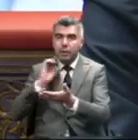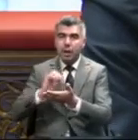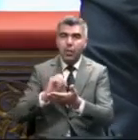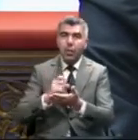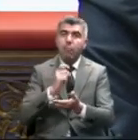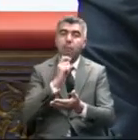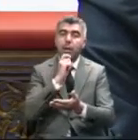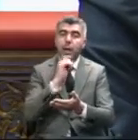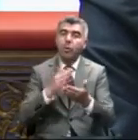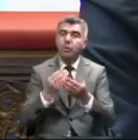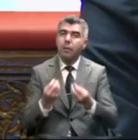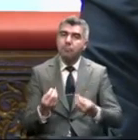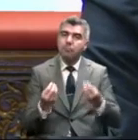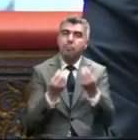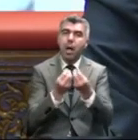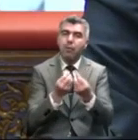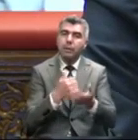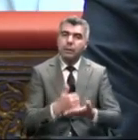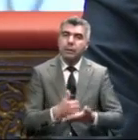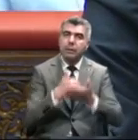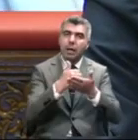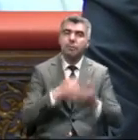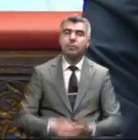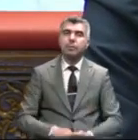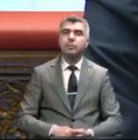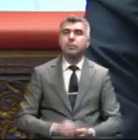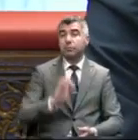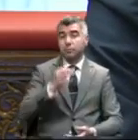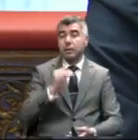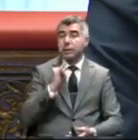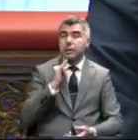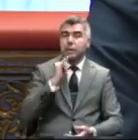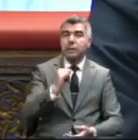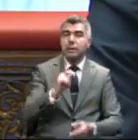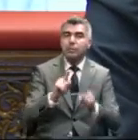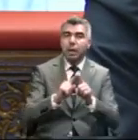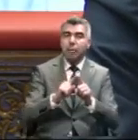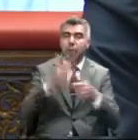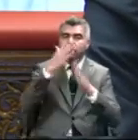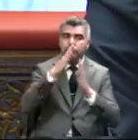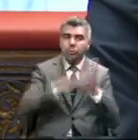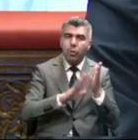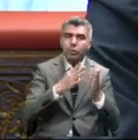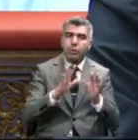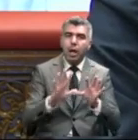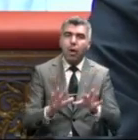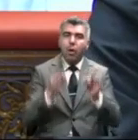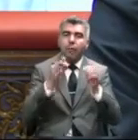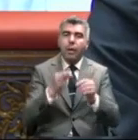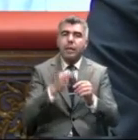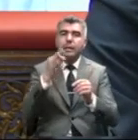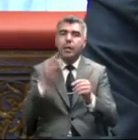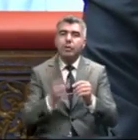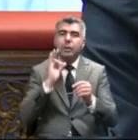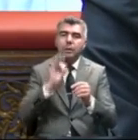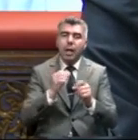شريكا فيها وداعمه لها مما ساهم في ضمان استرجاع مستويات الانتاج واعاده